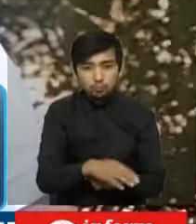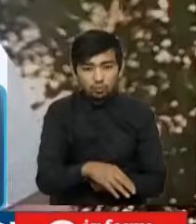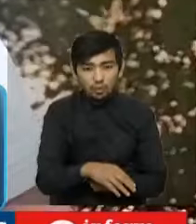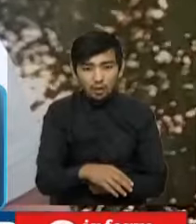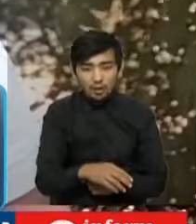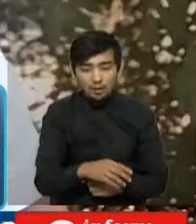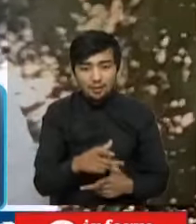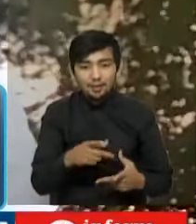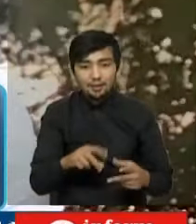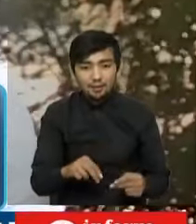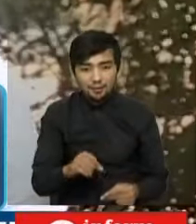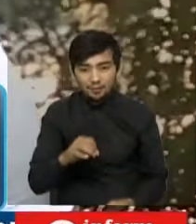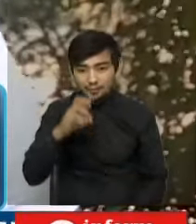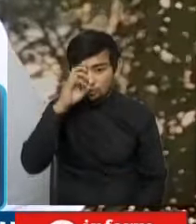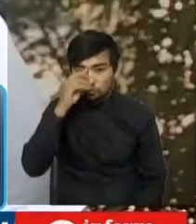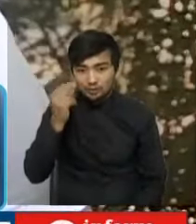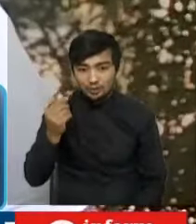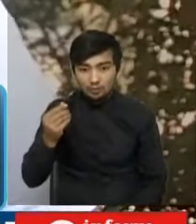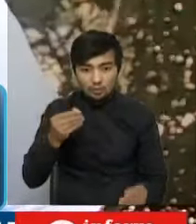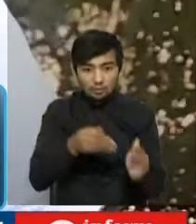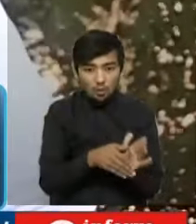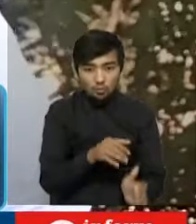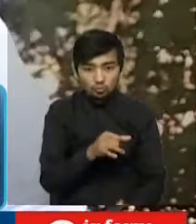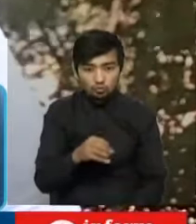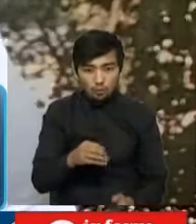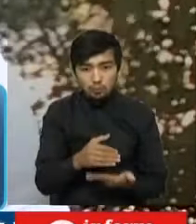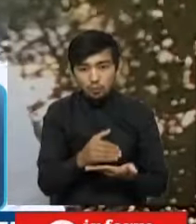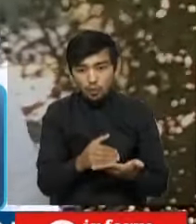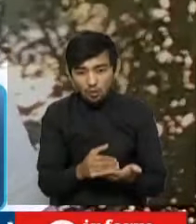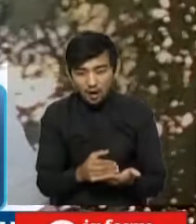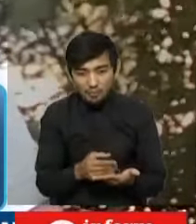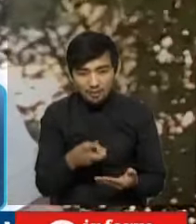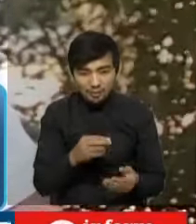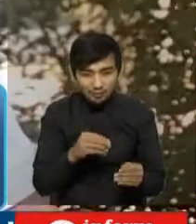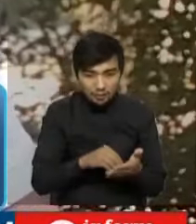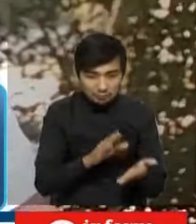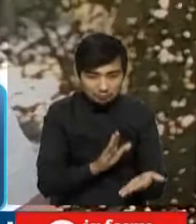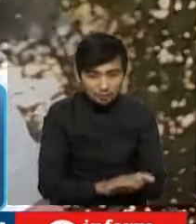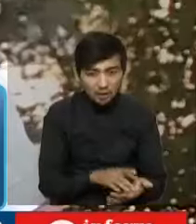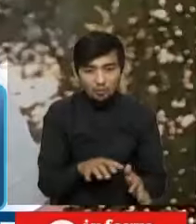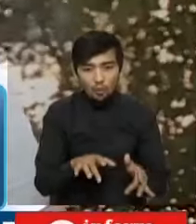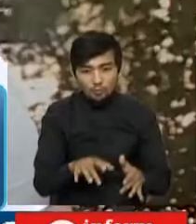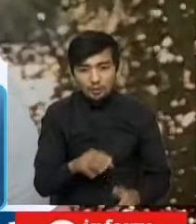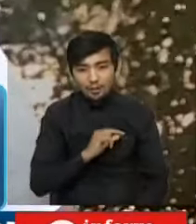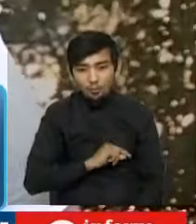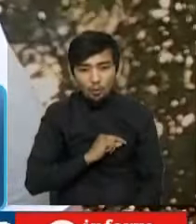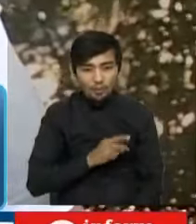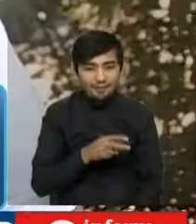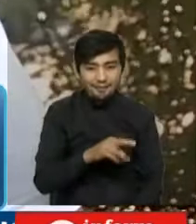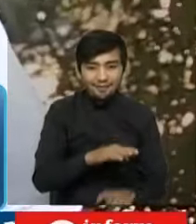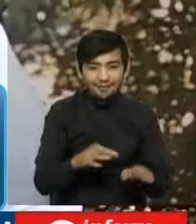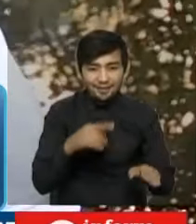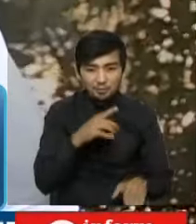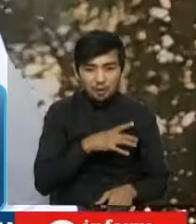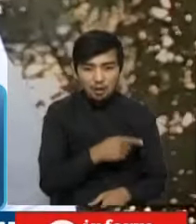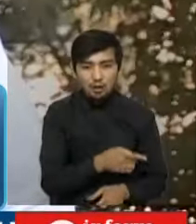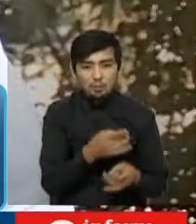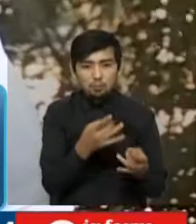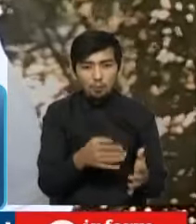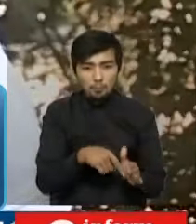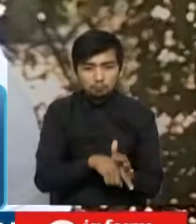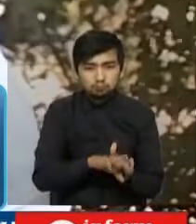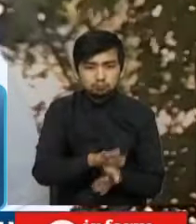Хотя из бюджетных денег уже ушло на программное обеспечение полностью, для того, чтобы ноутбуки были рабочие для детей. Они просто пустышки,